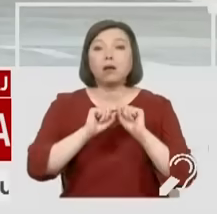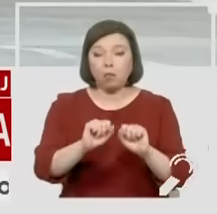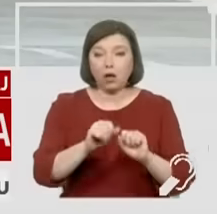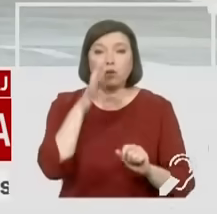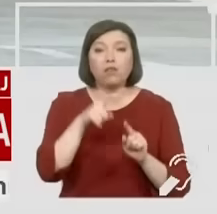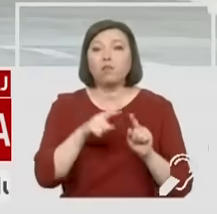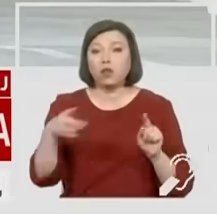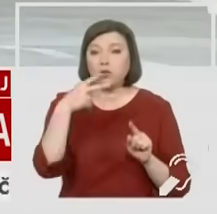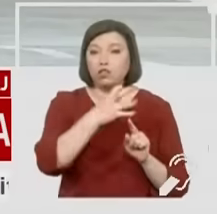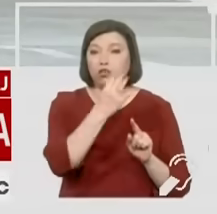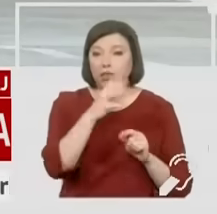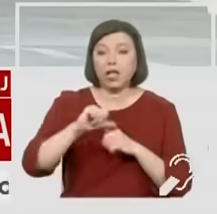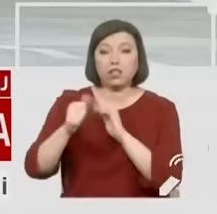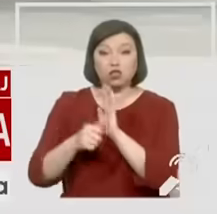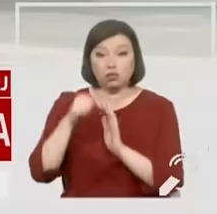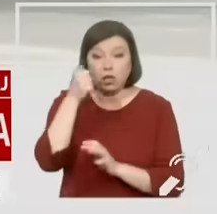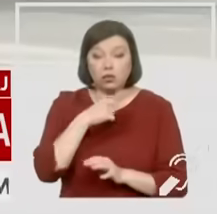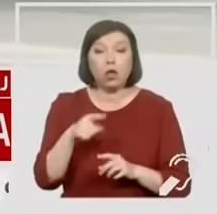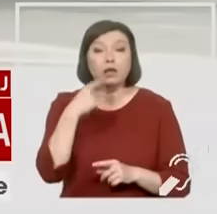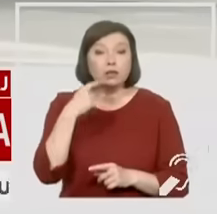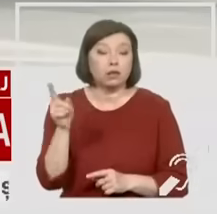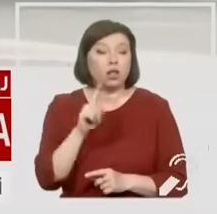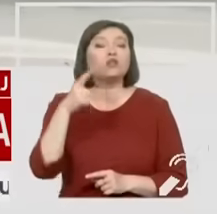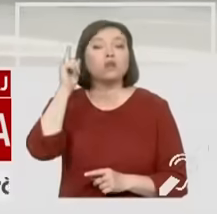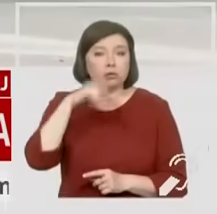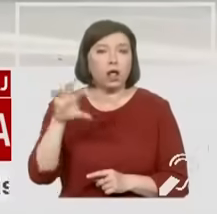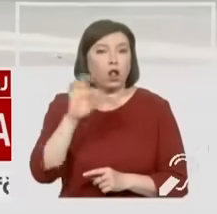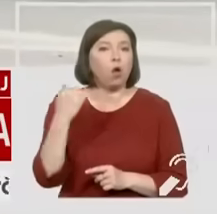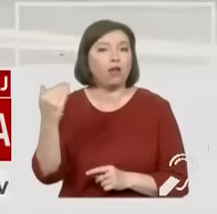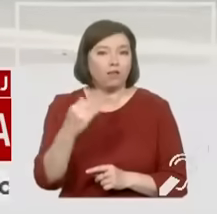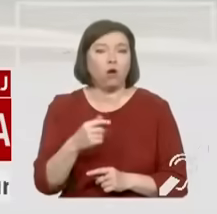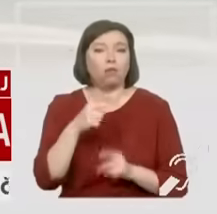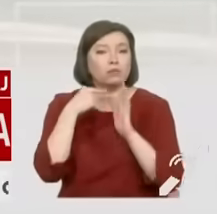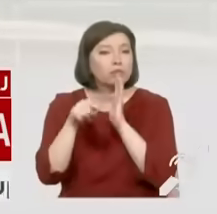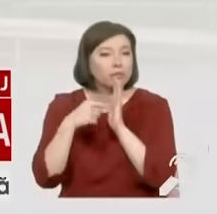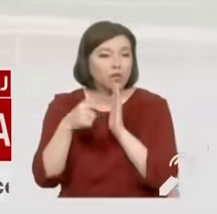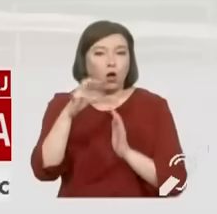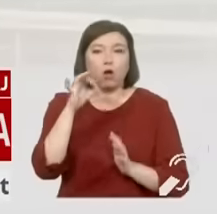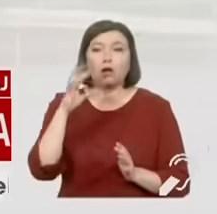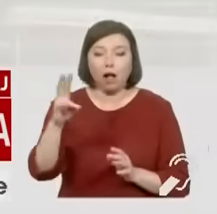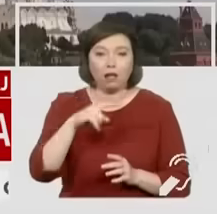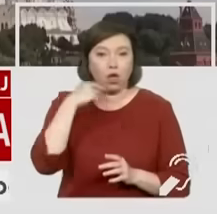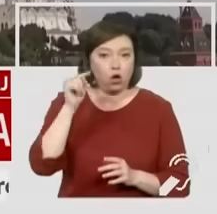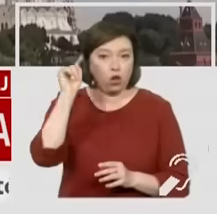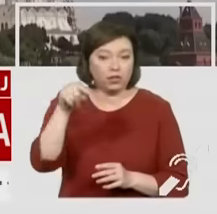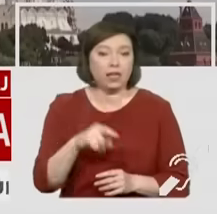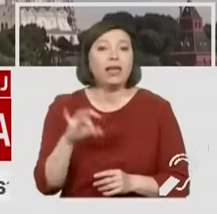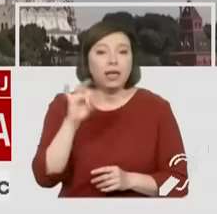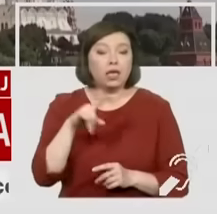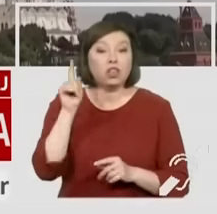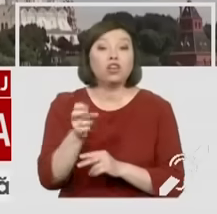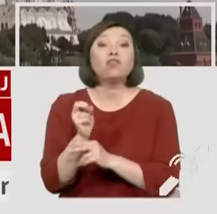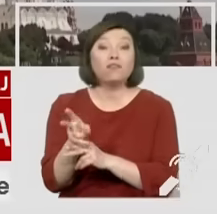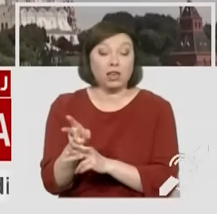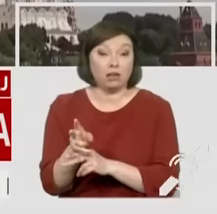perioada 2015-2016, ne-a declarat că știa despre relațiile de spionaj ale lui Gorgan cu Federația Rusă și l-a demis la